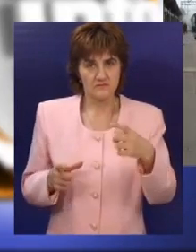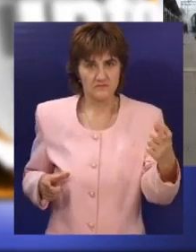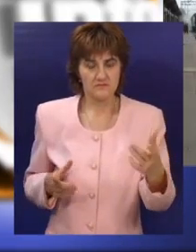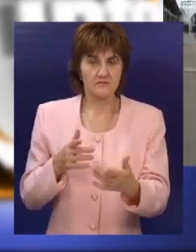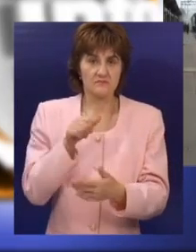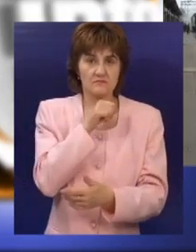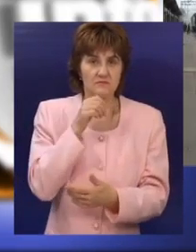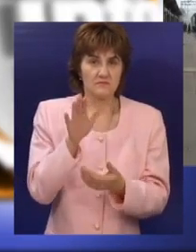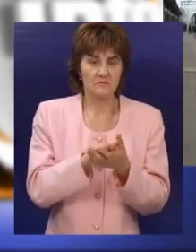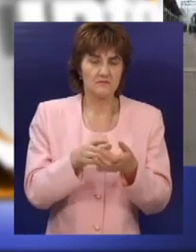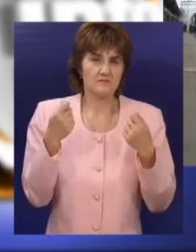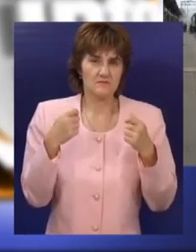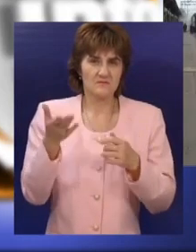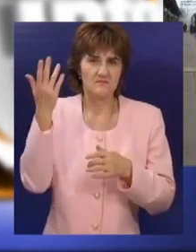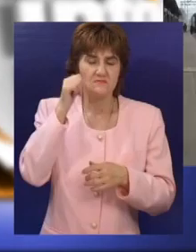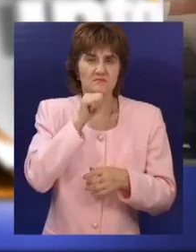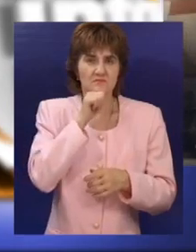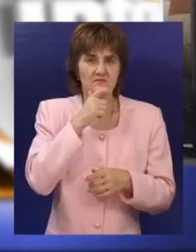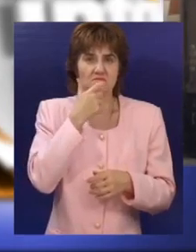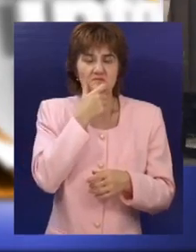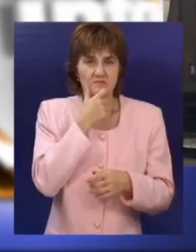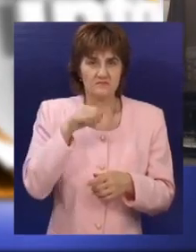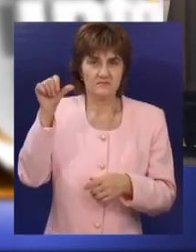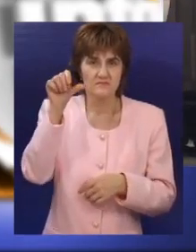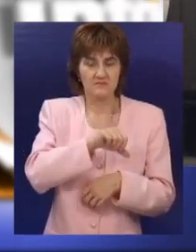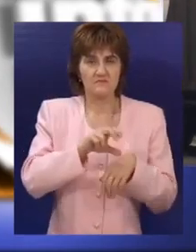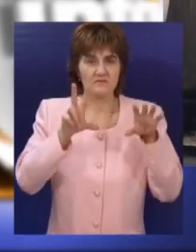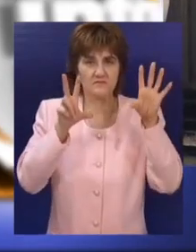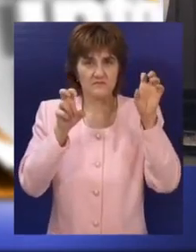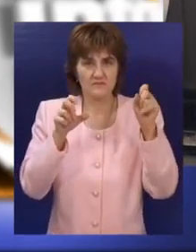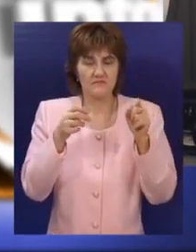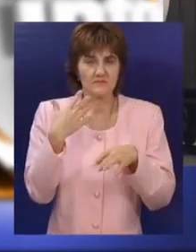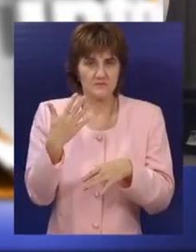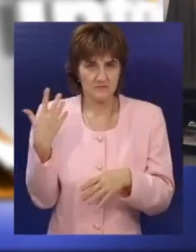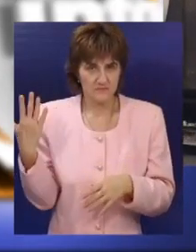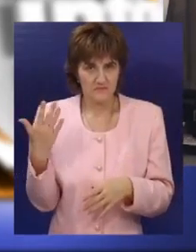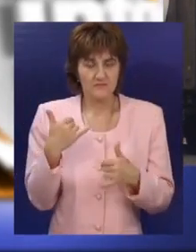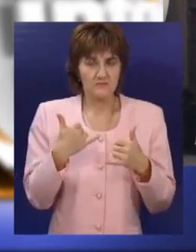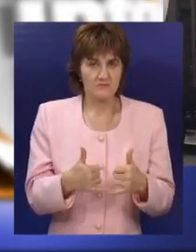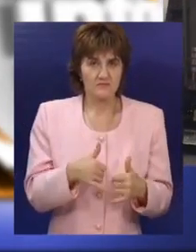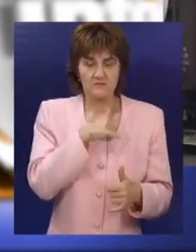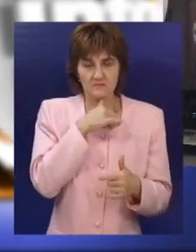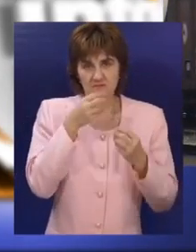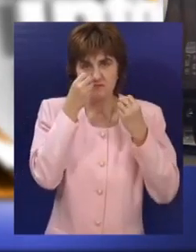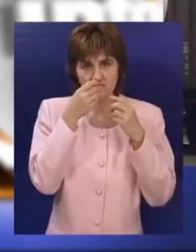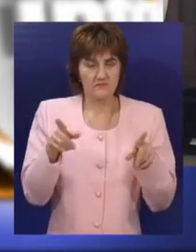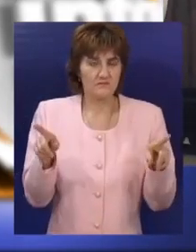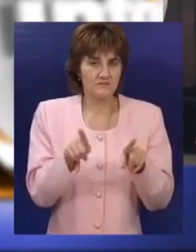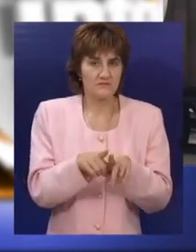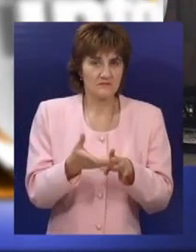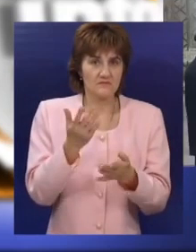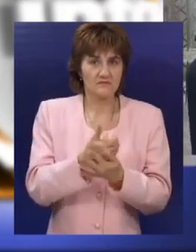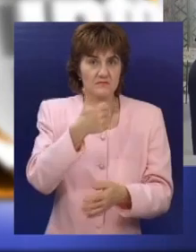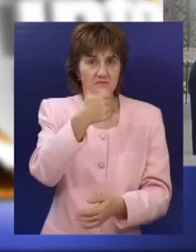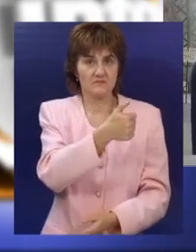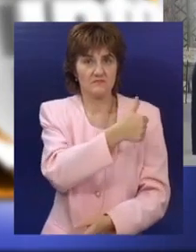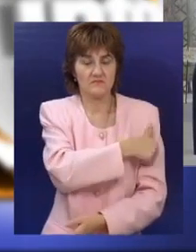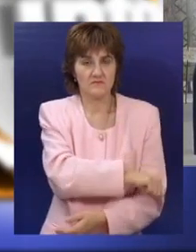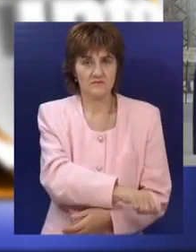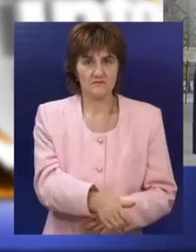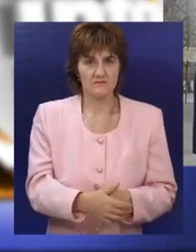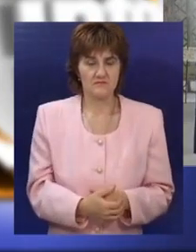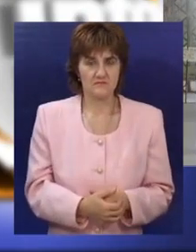je 1885. godine, a deo nje uništen 1955. i danas je u gorem stanju nego pre više od